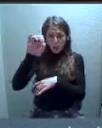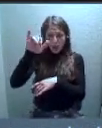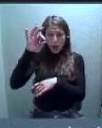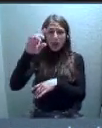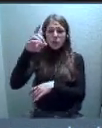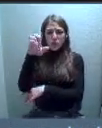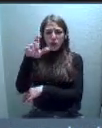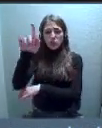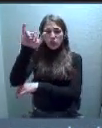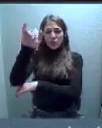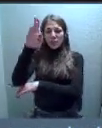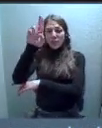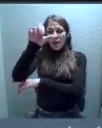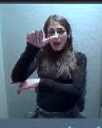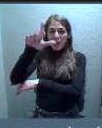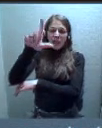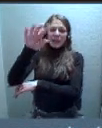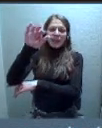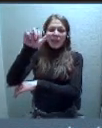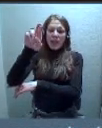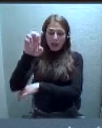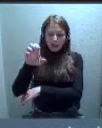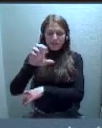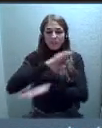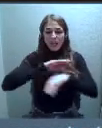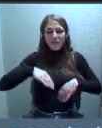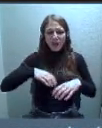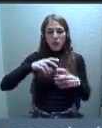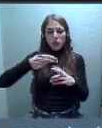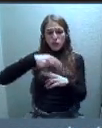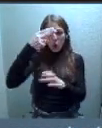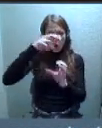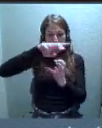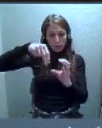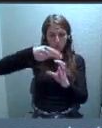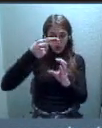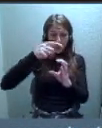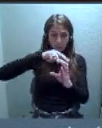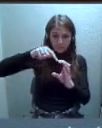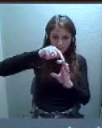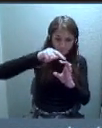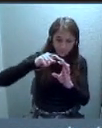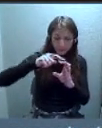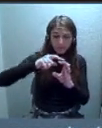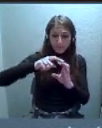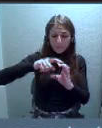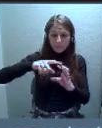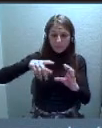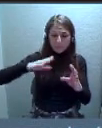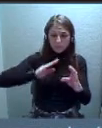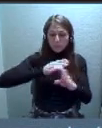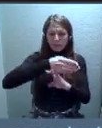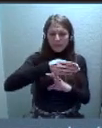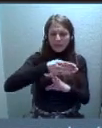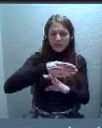on va finir dans l'hémisphère nord, avec 150 familles inuites qui vivent sur la petite Diomède. Et là, on va traverser le détroit de Bering, dans une eau entre 0 et